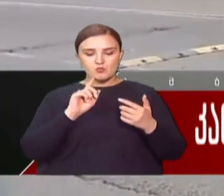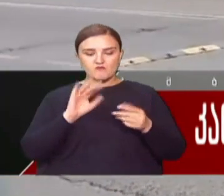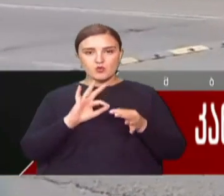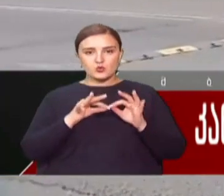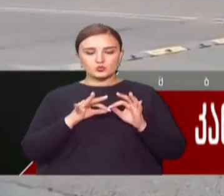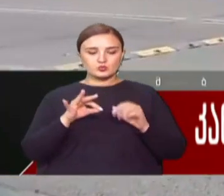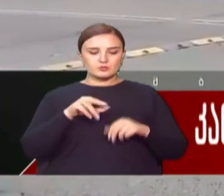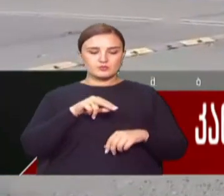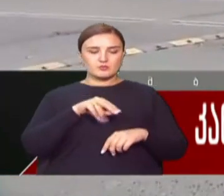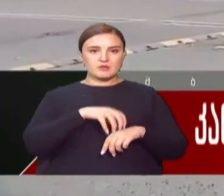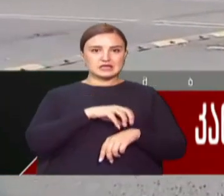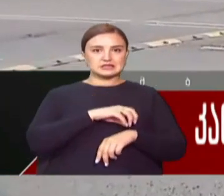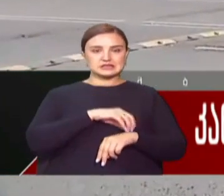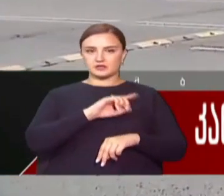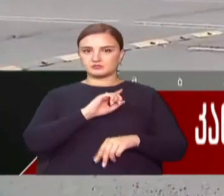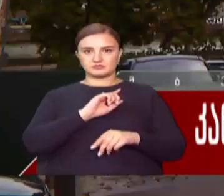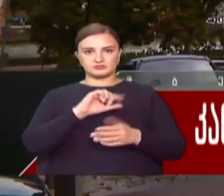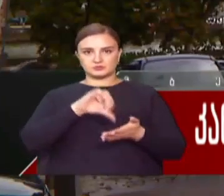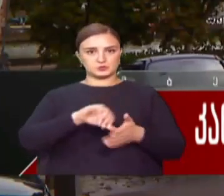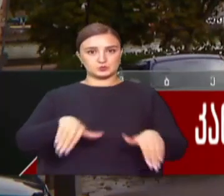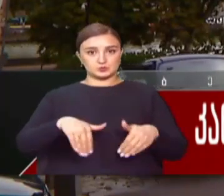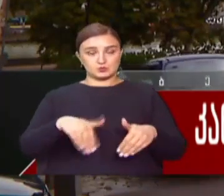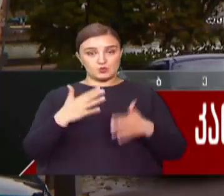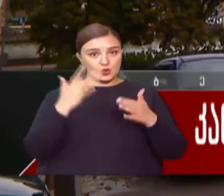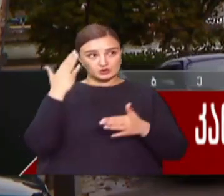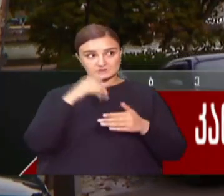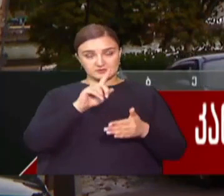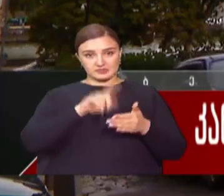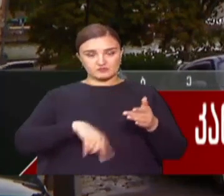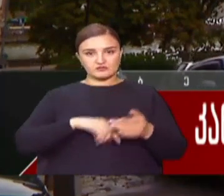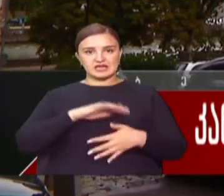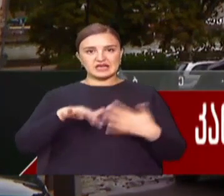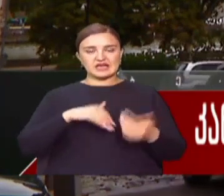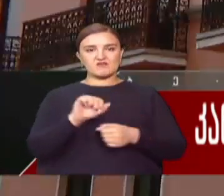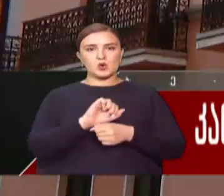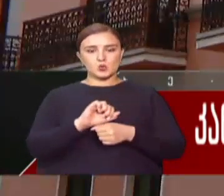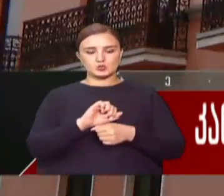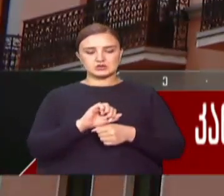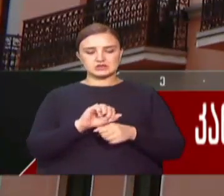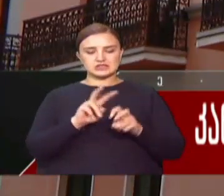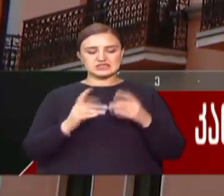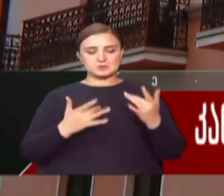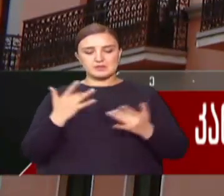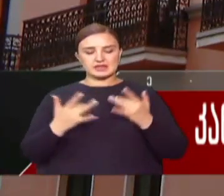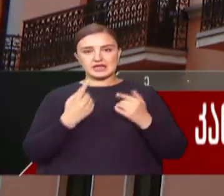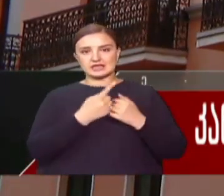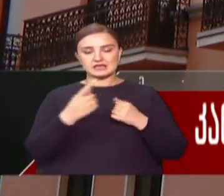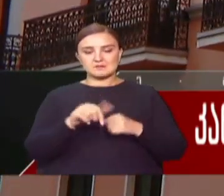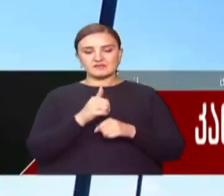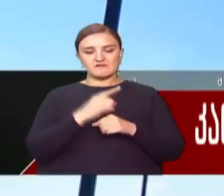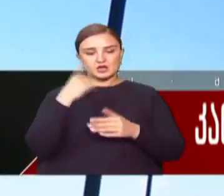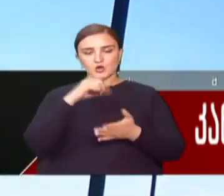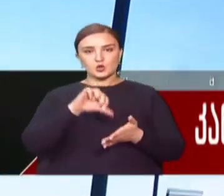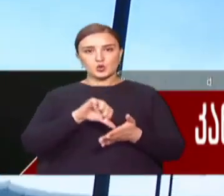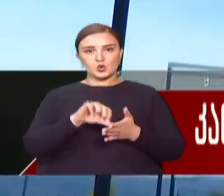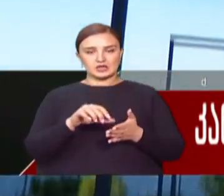politicul zalatul partia, arpiguri reps, tumca, tum martul partia, zdau gerept revoluțiuri zaladobriu politicul spectacol și ertertim tavari roli,